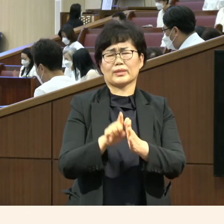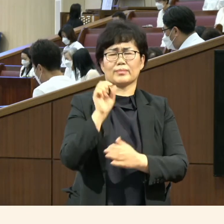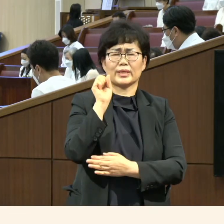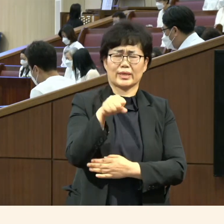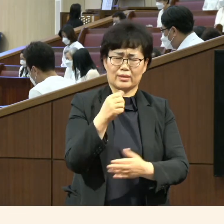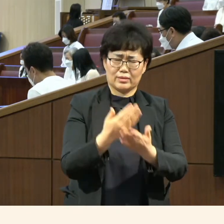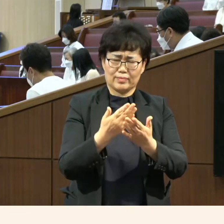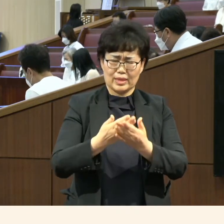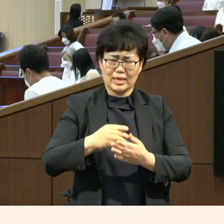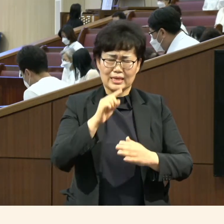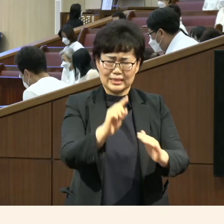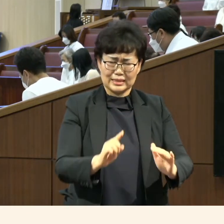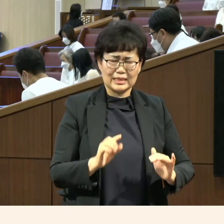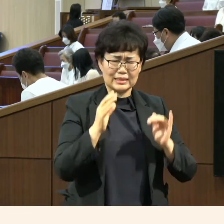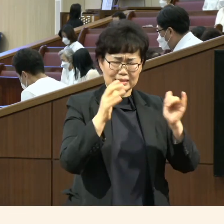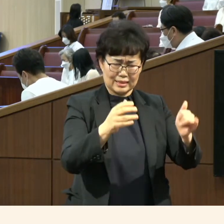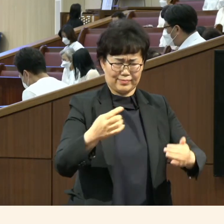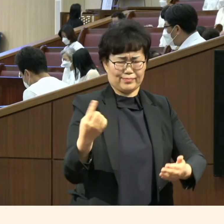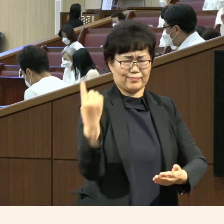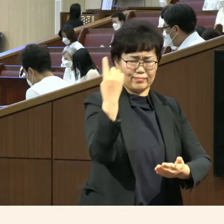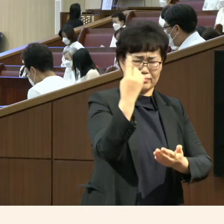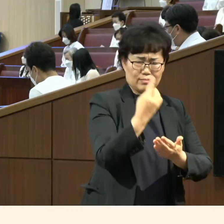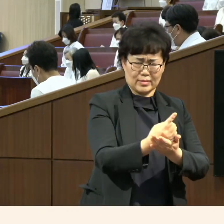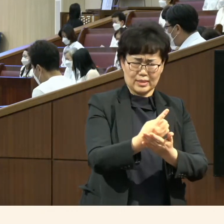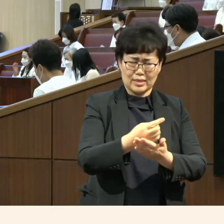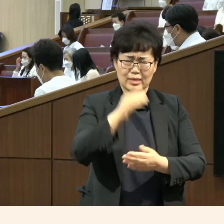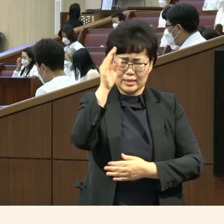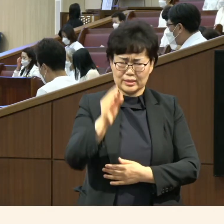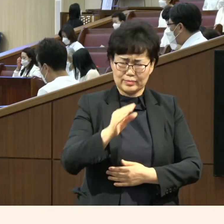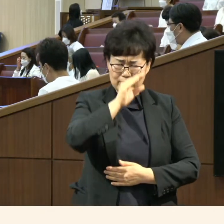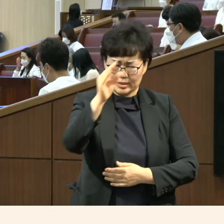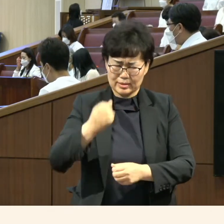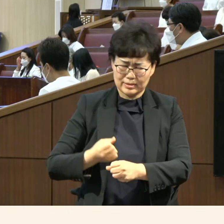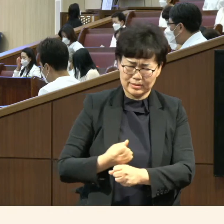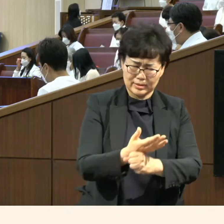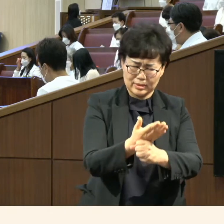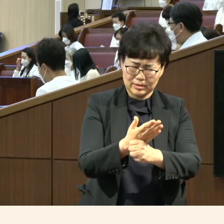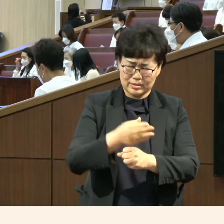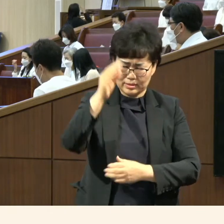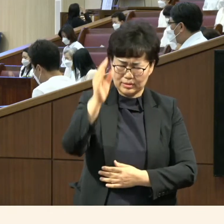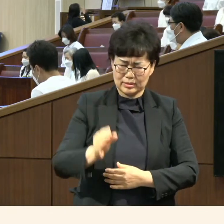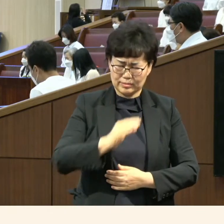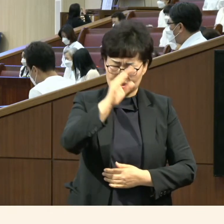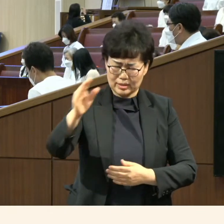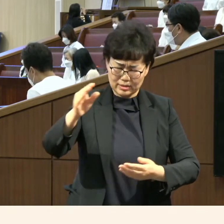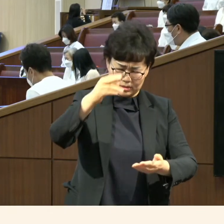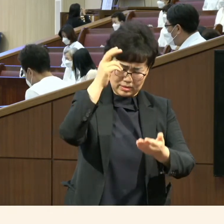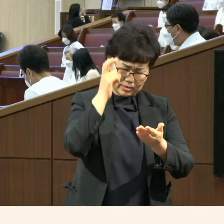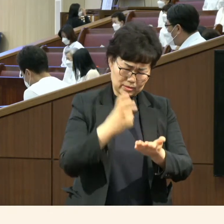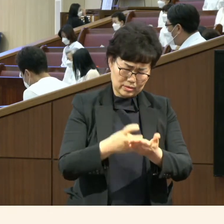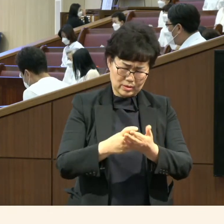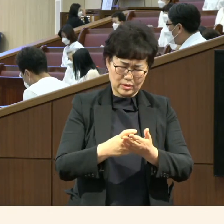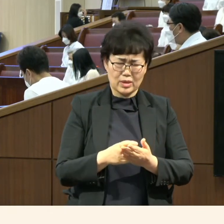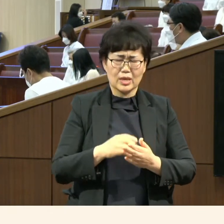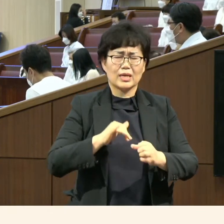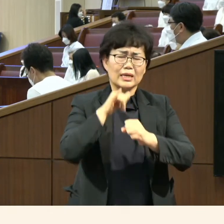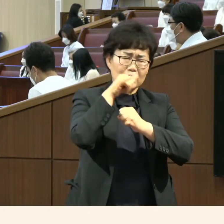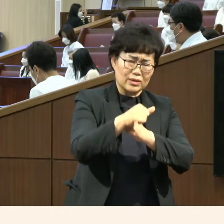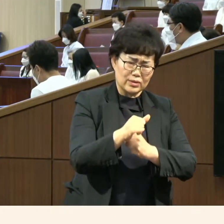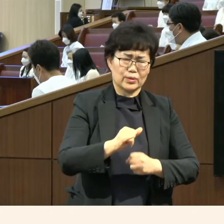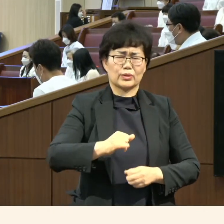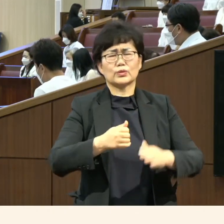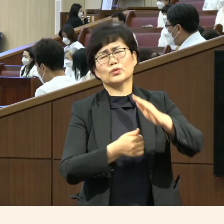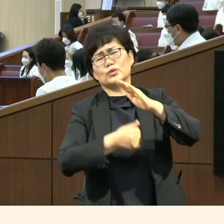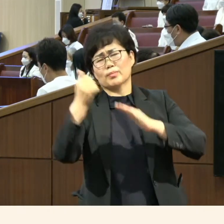세상의 한가운데서 십자가를 전하며 그 십자가의 도가 오늘 인류의 유일한 소망인 것을 알리는